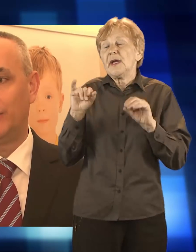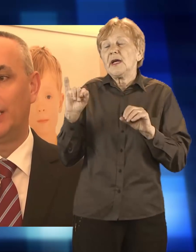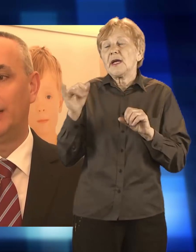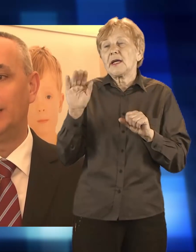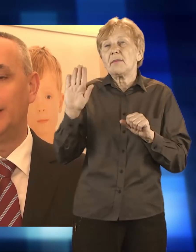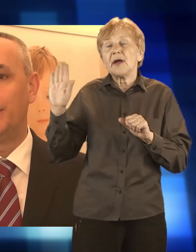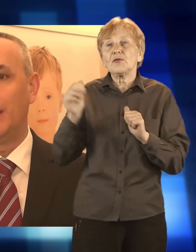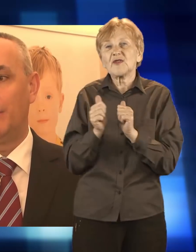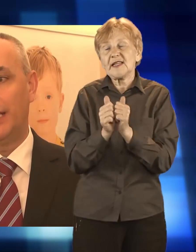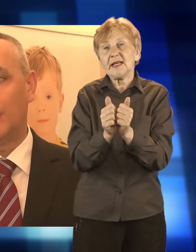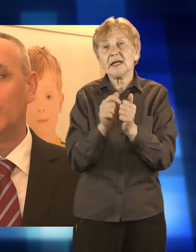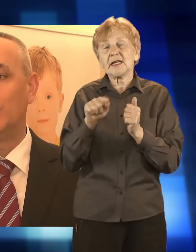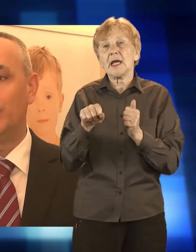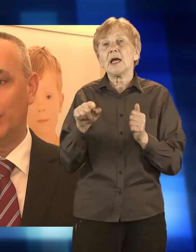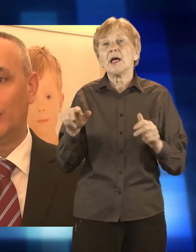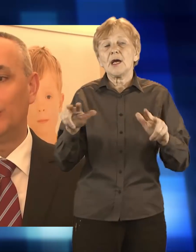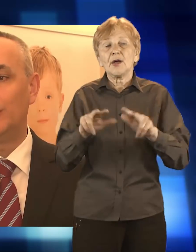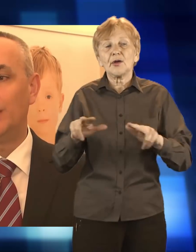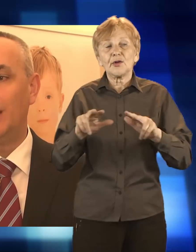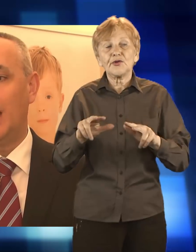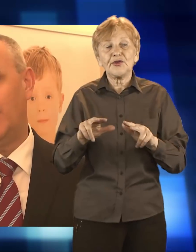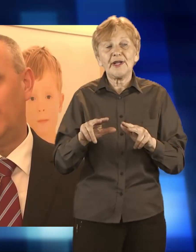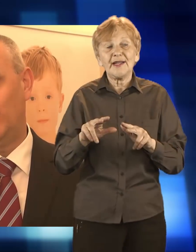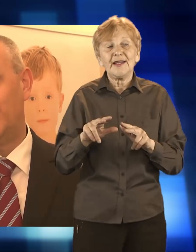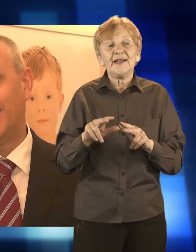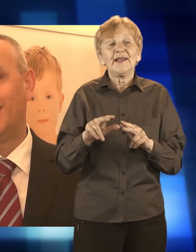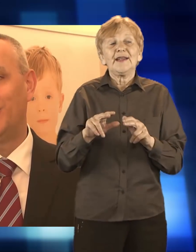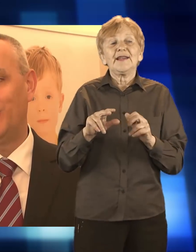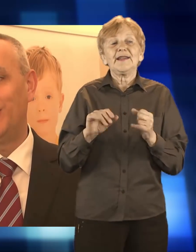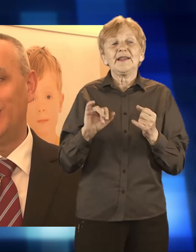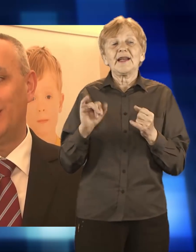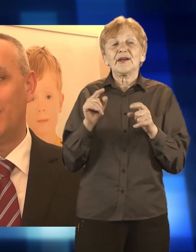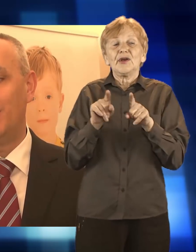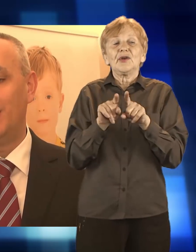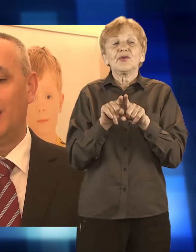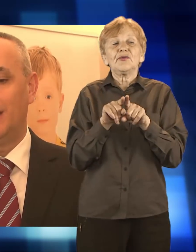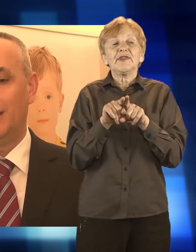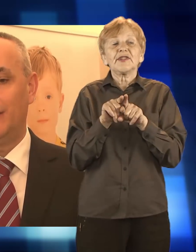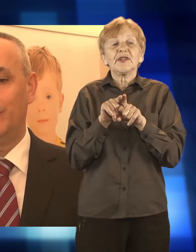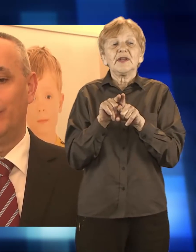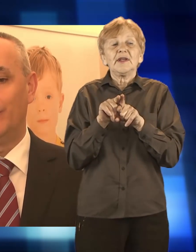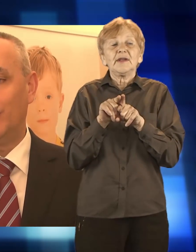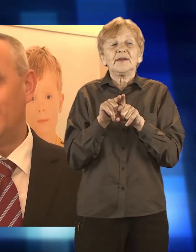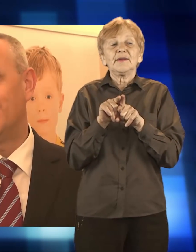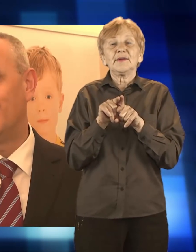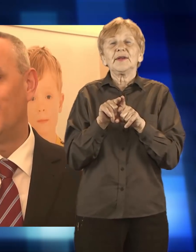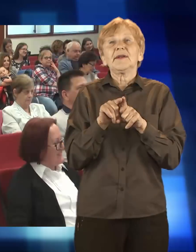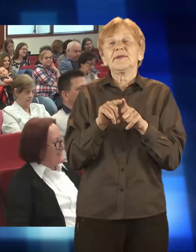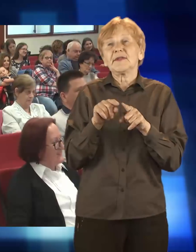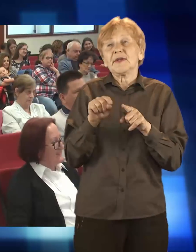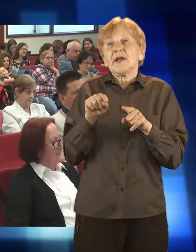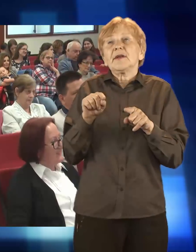aspekt zawsze pedagogiczny, psychologiczny, ale również, tak jak również dzisiaj, mamy rodzinę